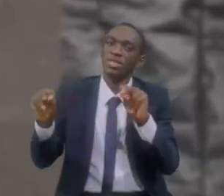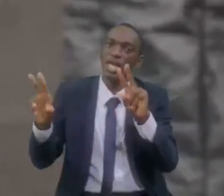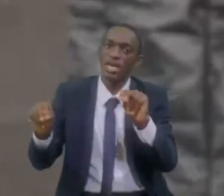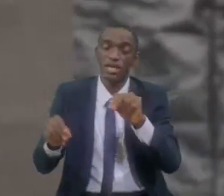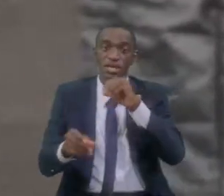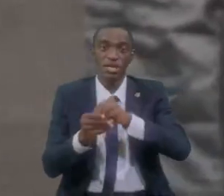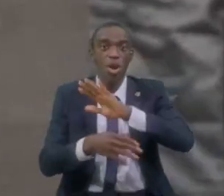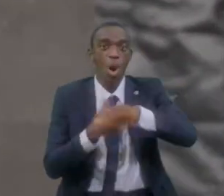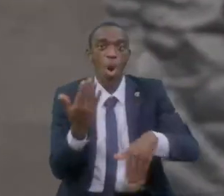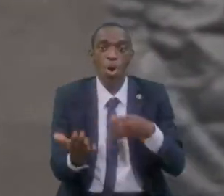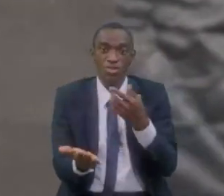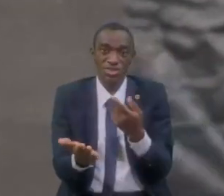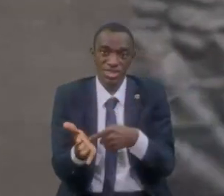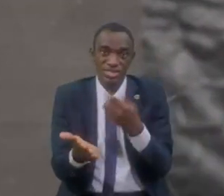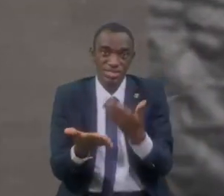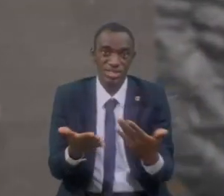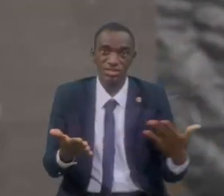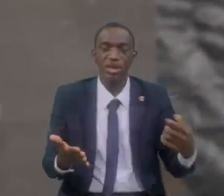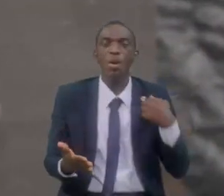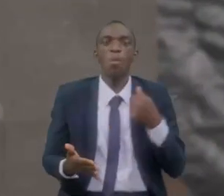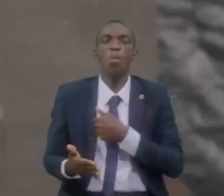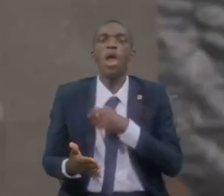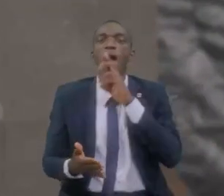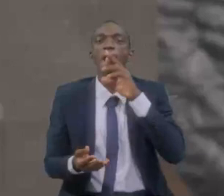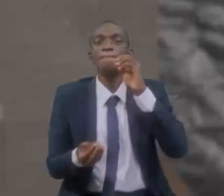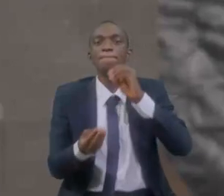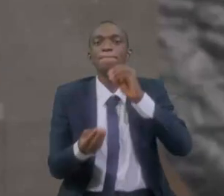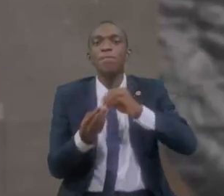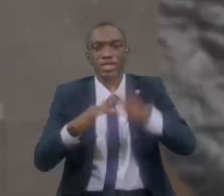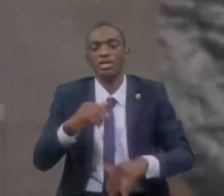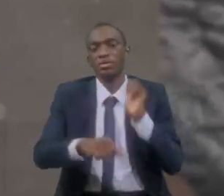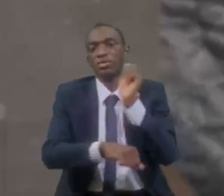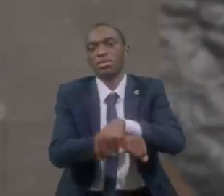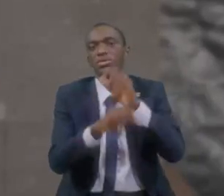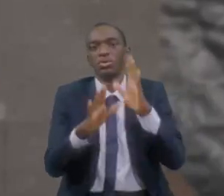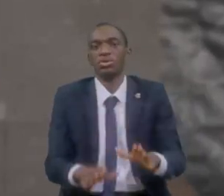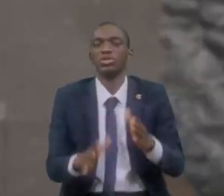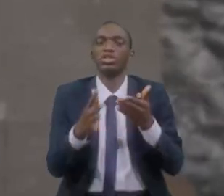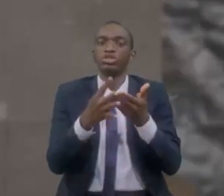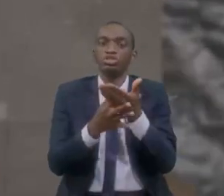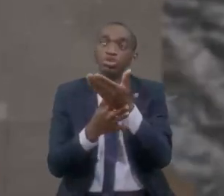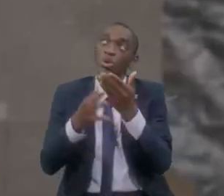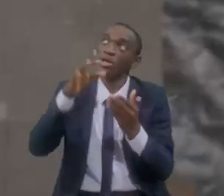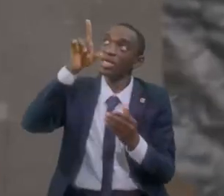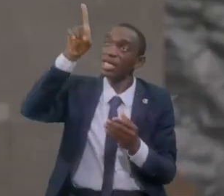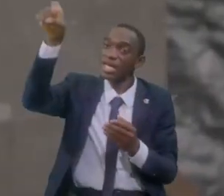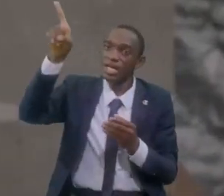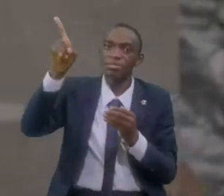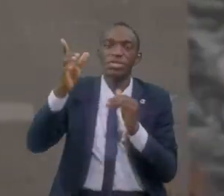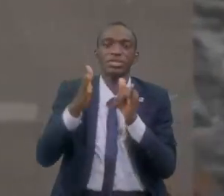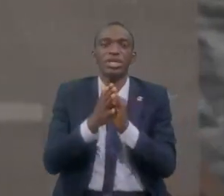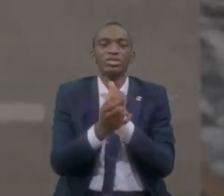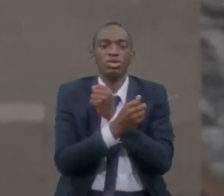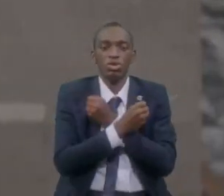Mais dans toutes ces choses, nous sommes plus que vainqueurs par celui